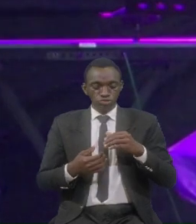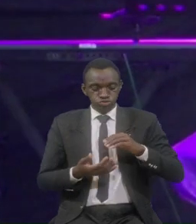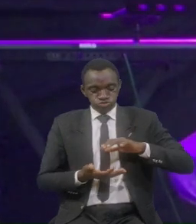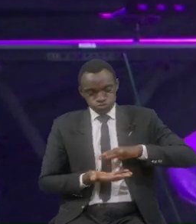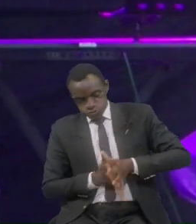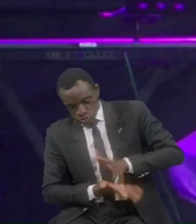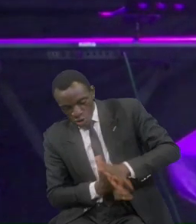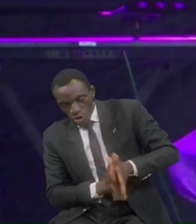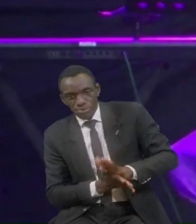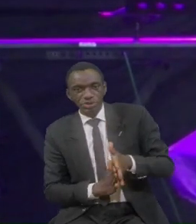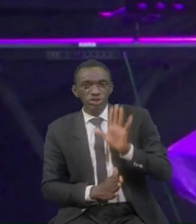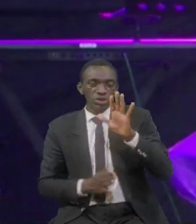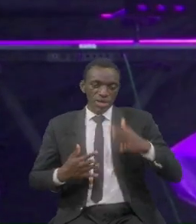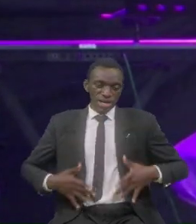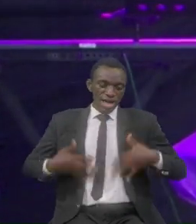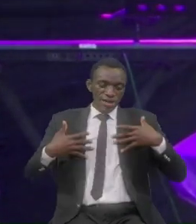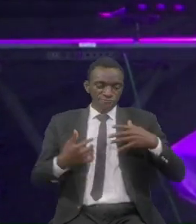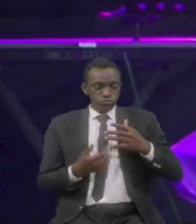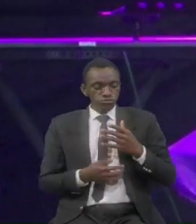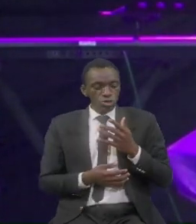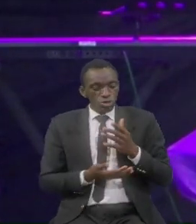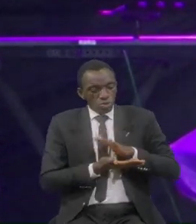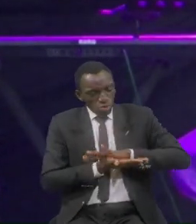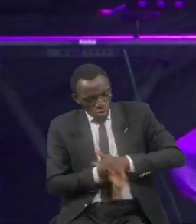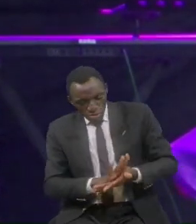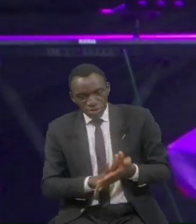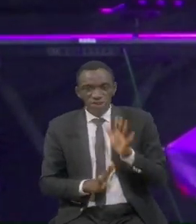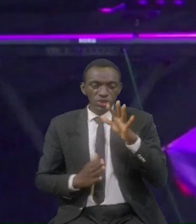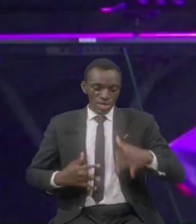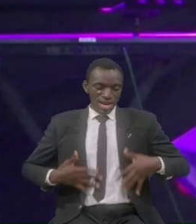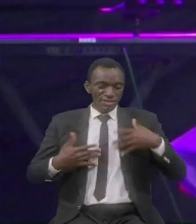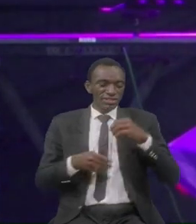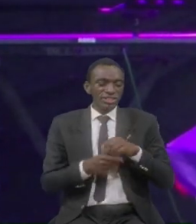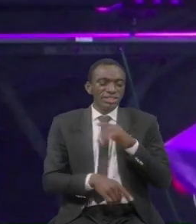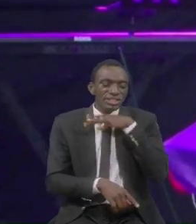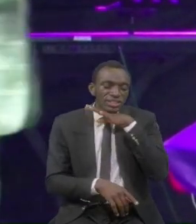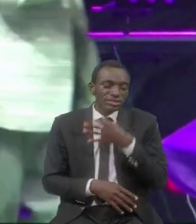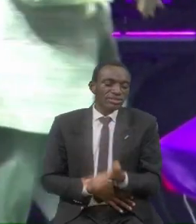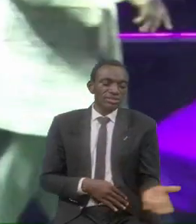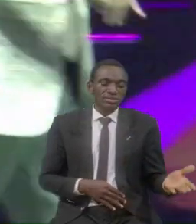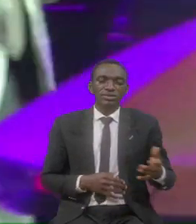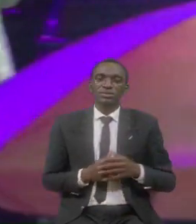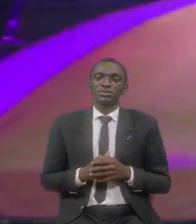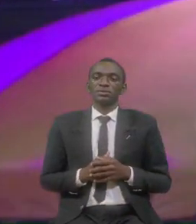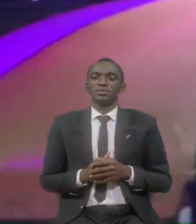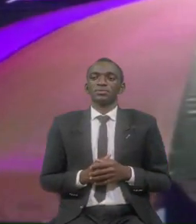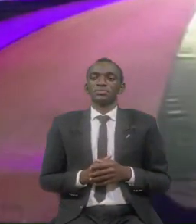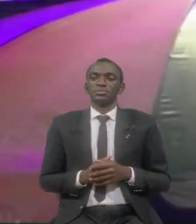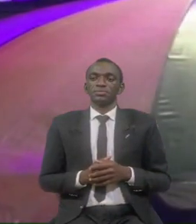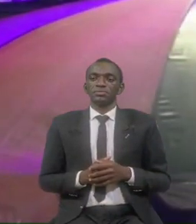your life in the mud. Ang naghatag kanimo o kaningugaw nga gikan sa lapok sa imong